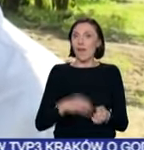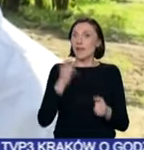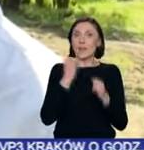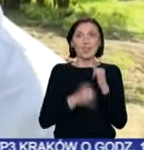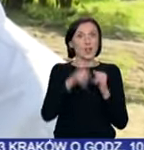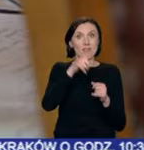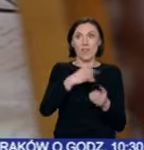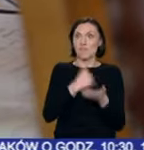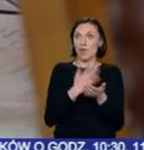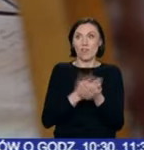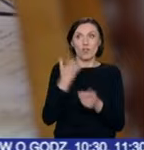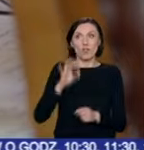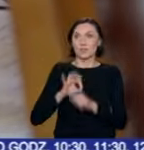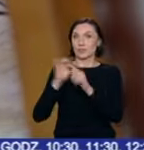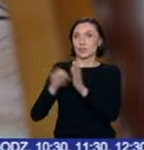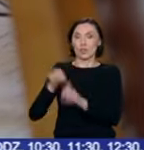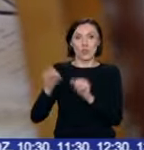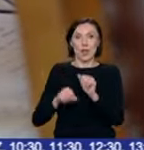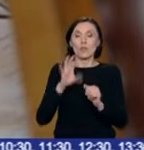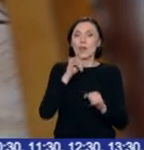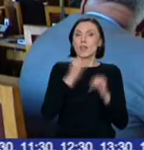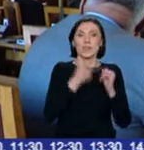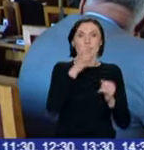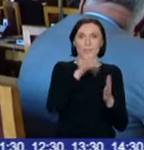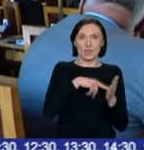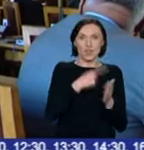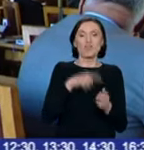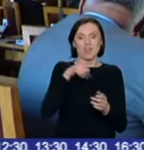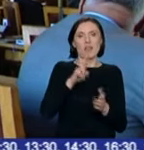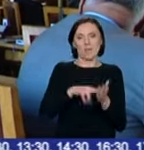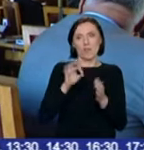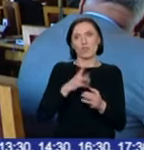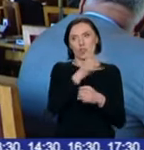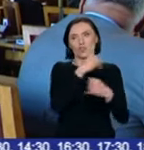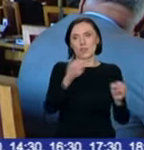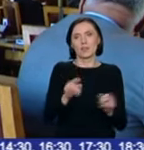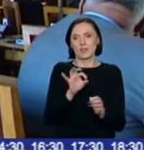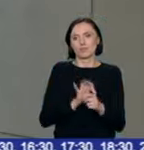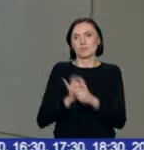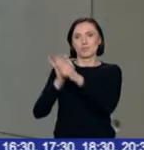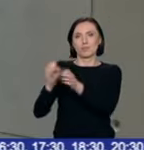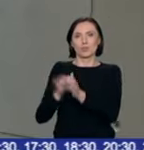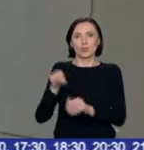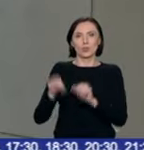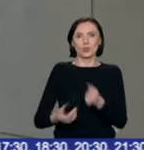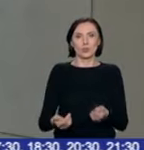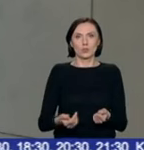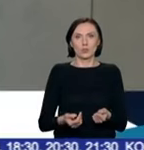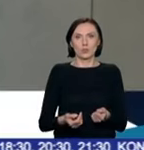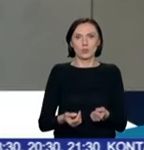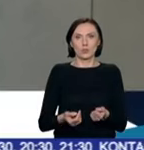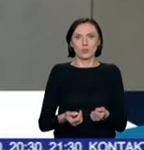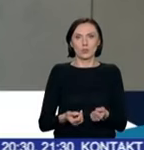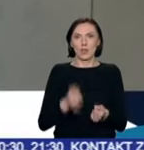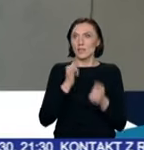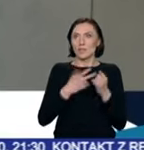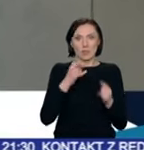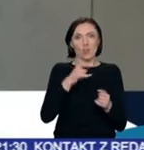tam wojewoda, to w przypadku, gdyby nie została uchylona, zrobi to ktoś inny. Dzień później daje sprawę do